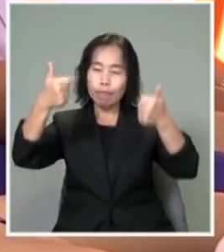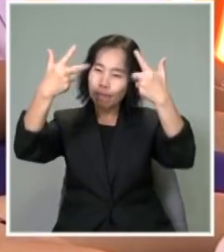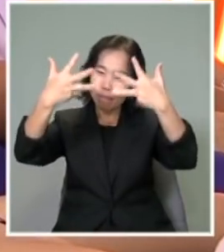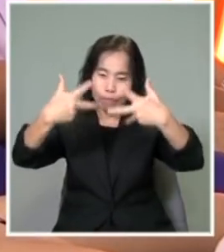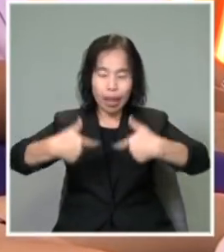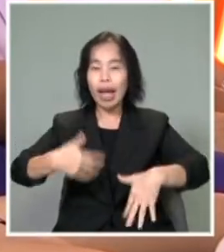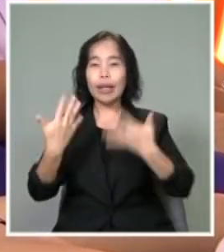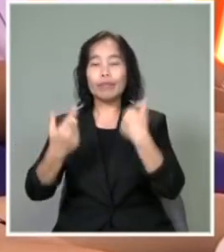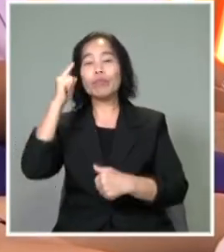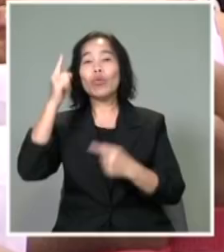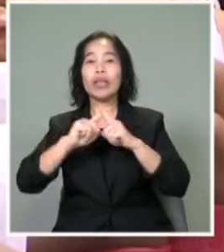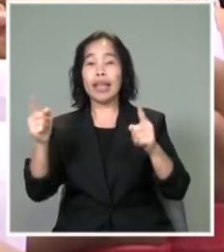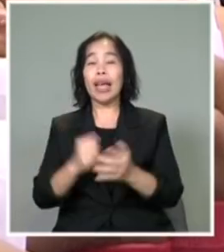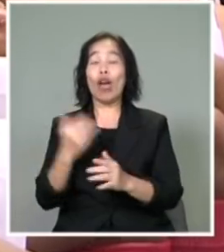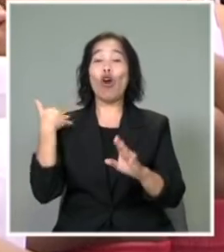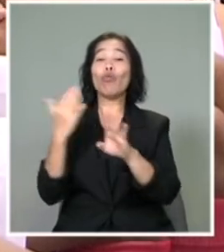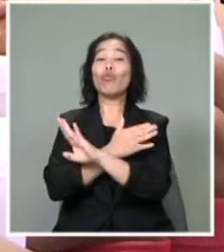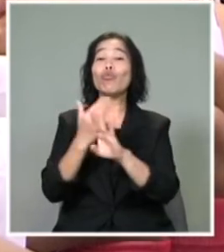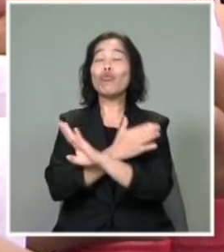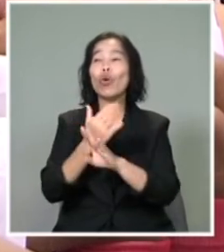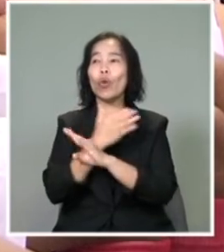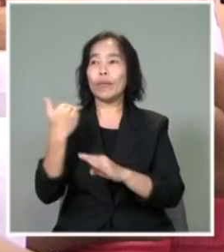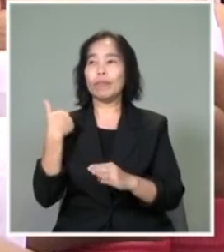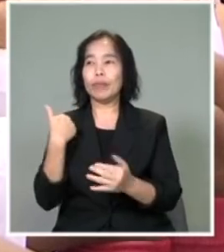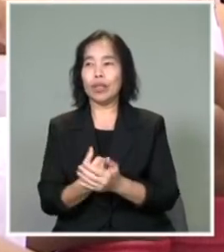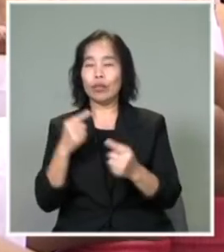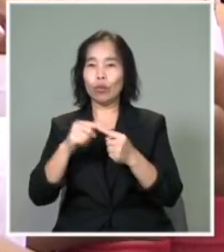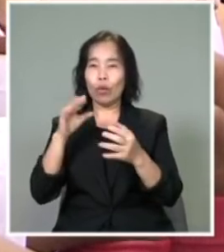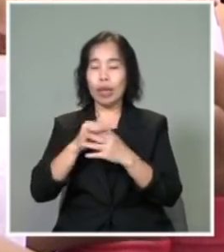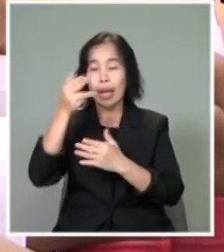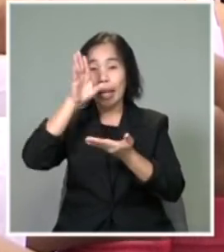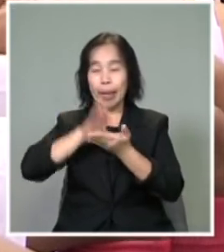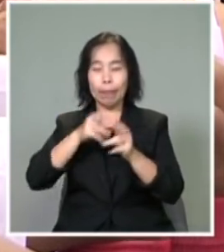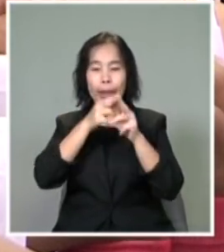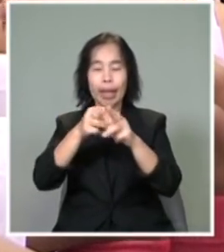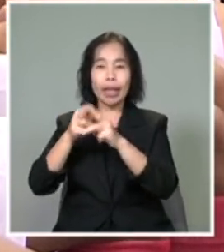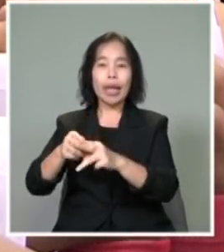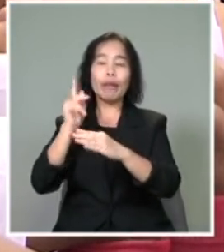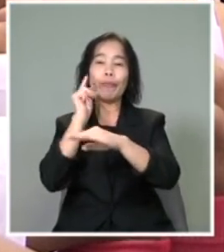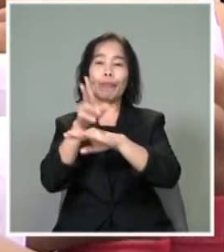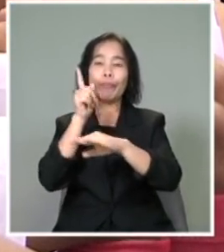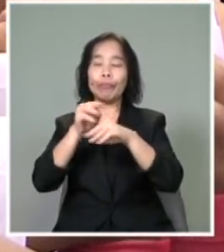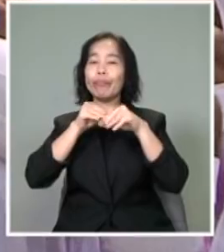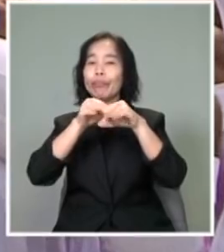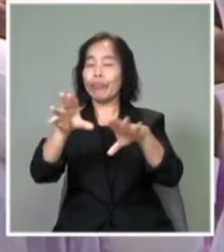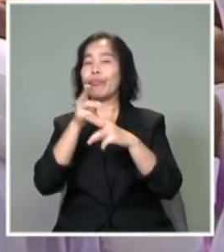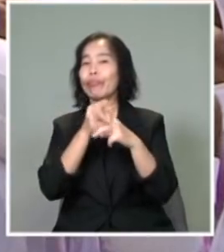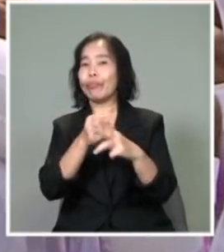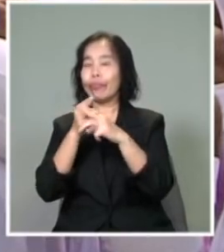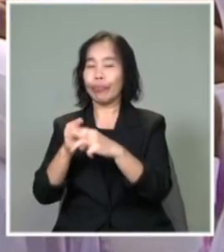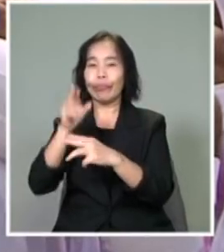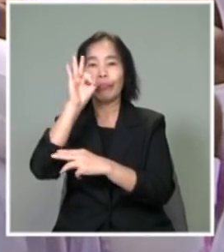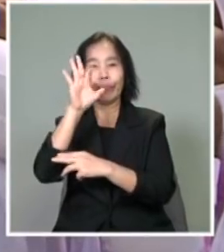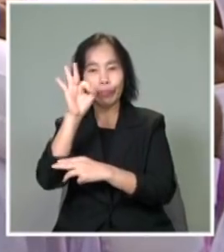ครับรวมทั้งเกมคู่ก่อนหน้านะครับที่อาซัมเล่นกับคริสเตียนก็ถ่ายทอดสดทางออนไลน์ของทั้ง True for You ใช่ครับ ครับนะทั้ง Facebook รวมทั้